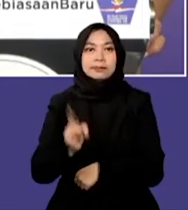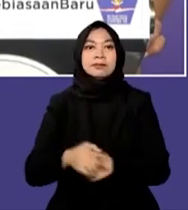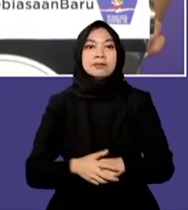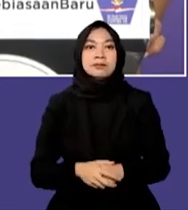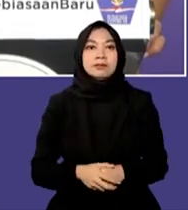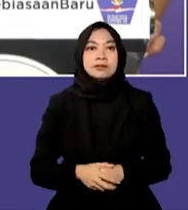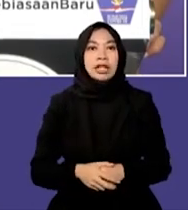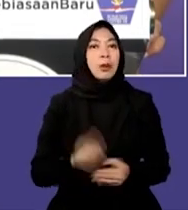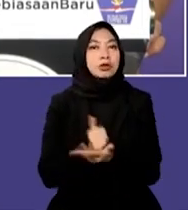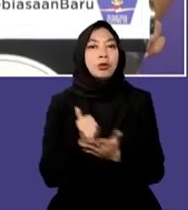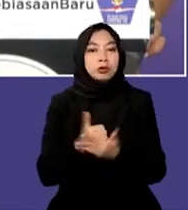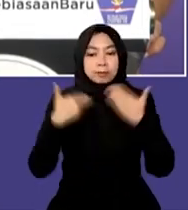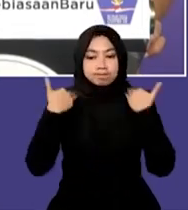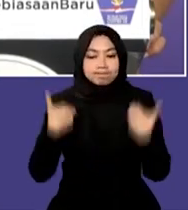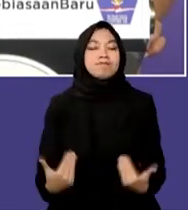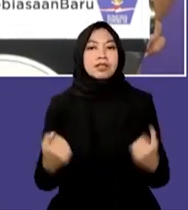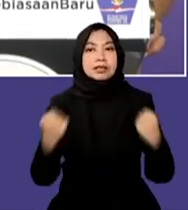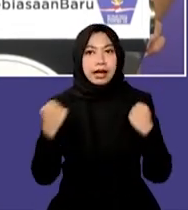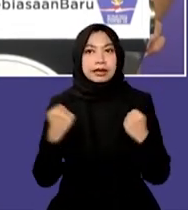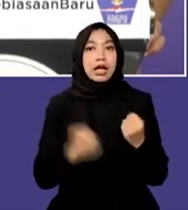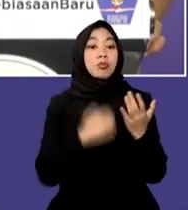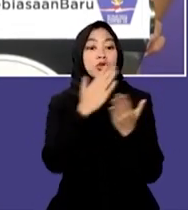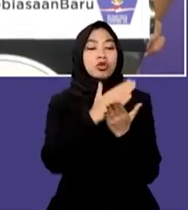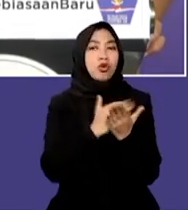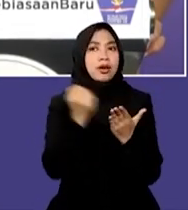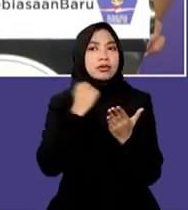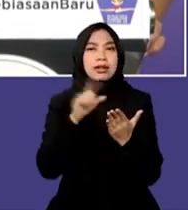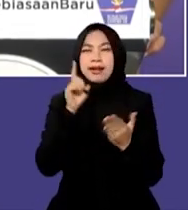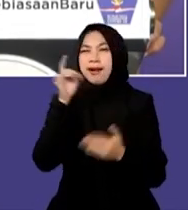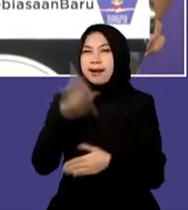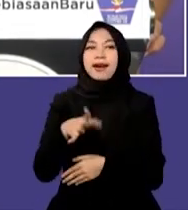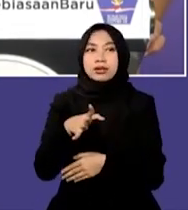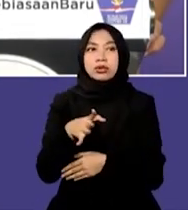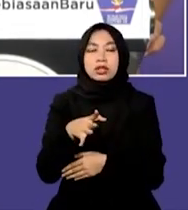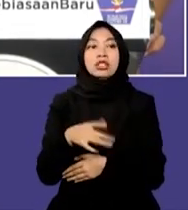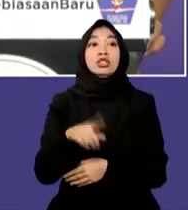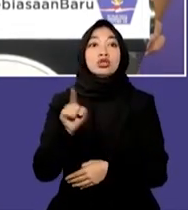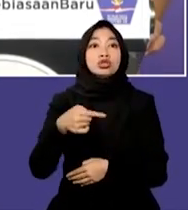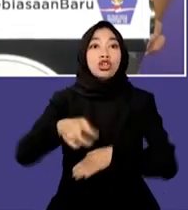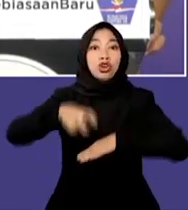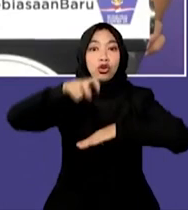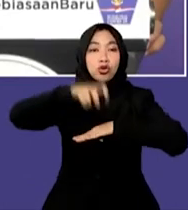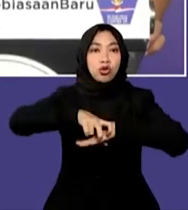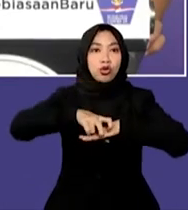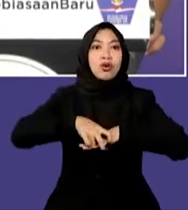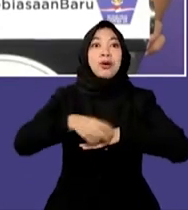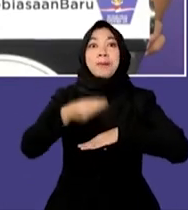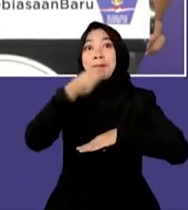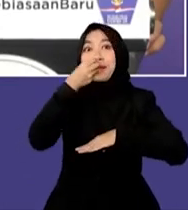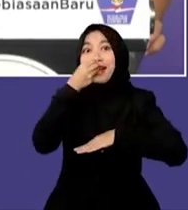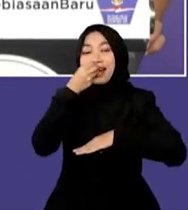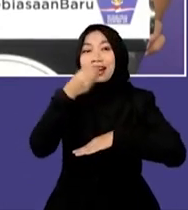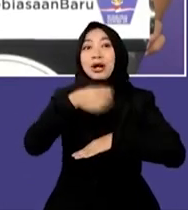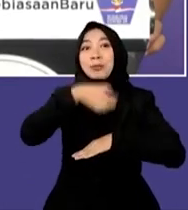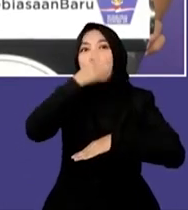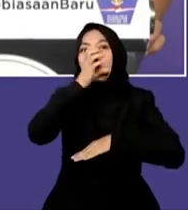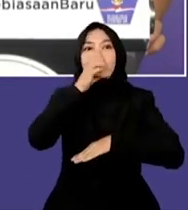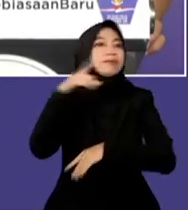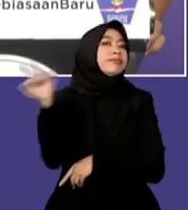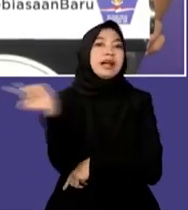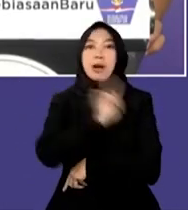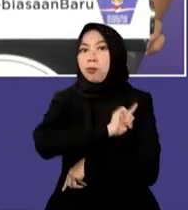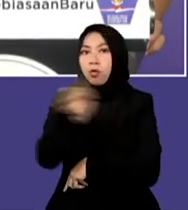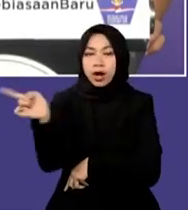ini harus dijalankan dengan protokol yang ketat selama menonton tidak boleh makan dan minum hai dan